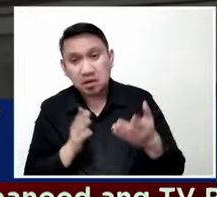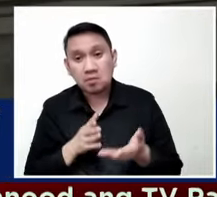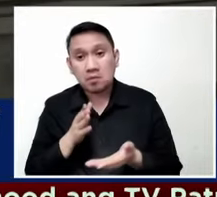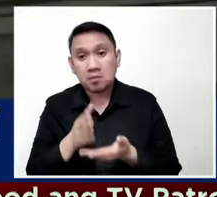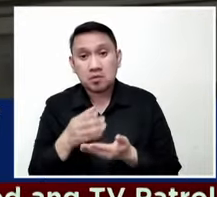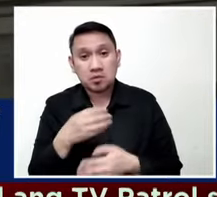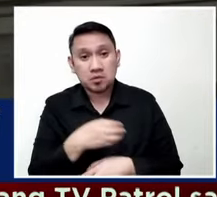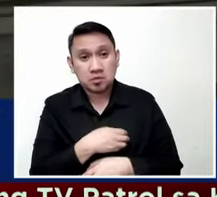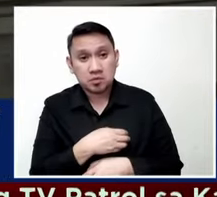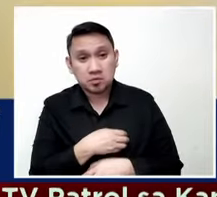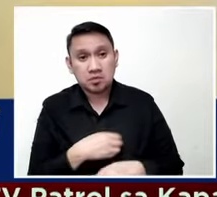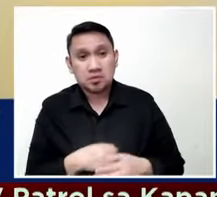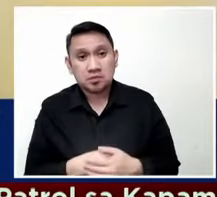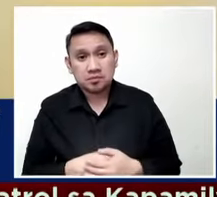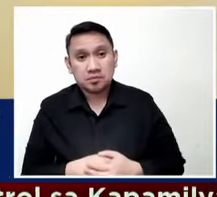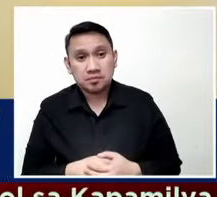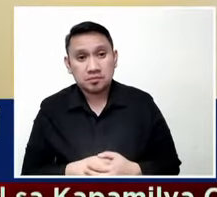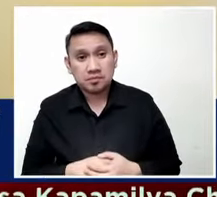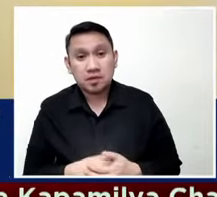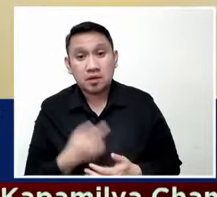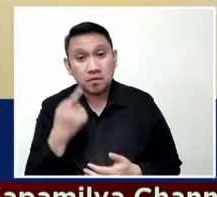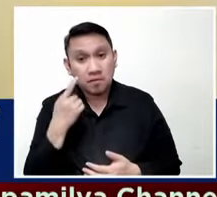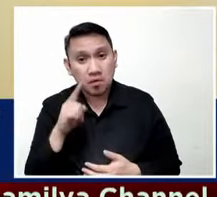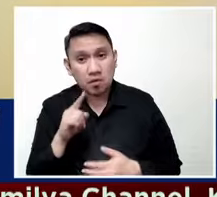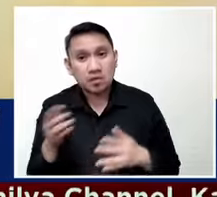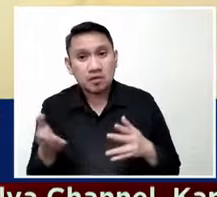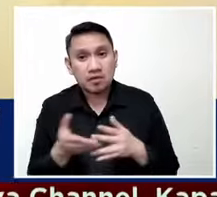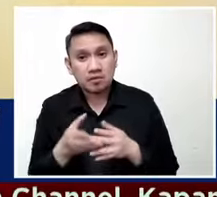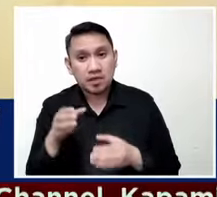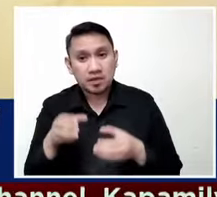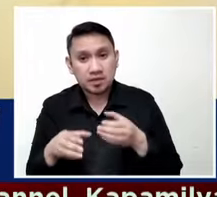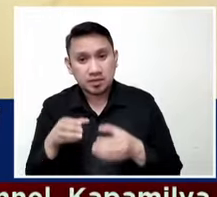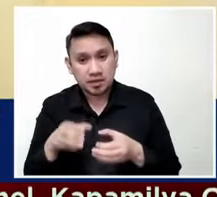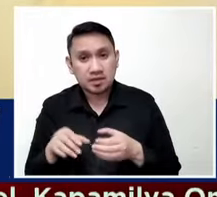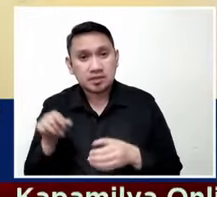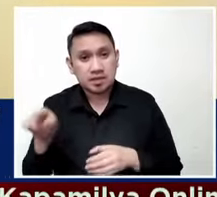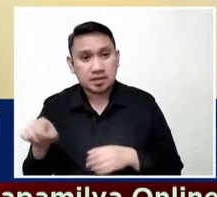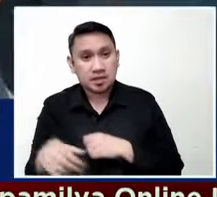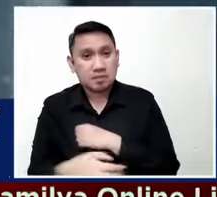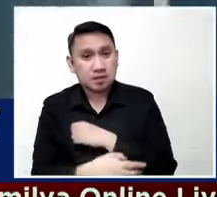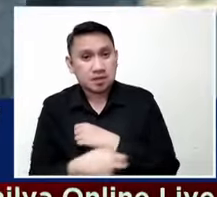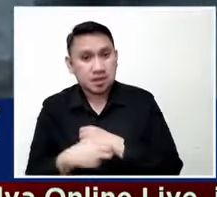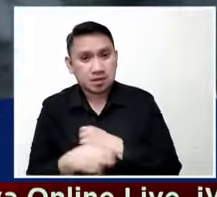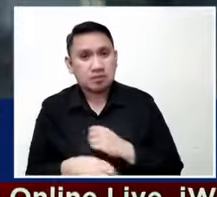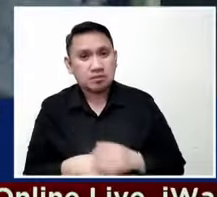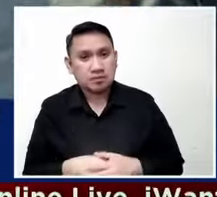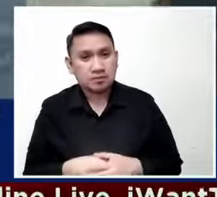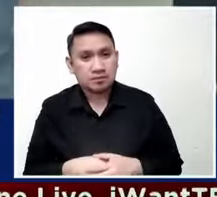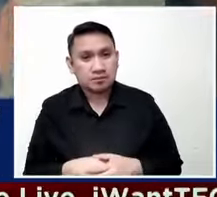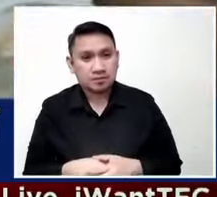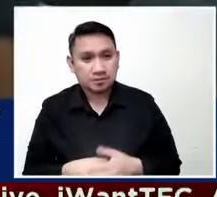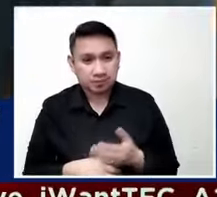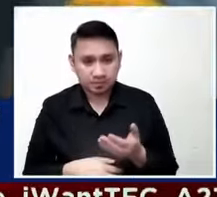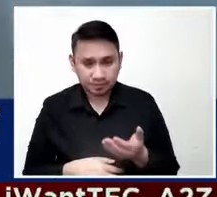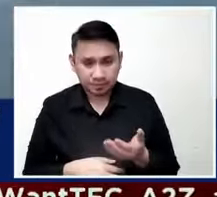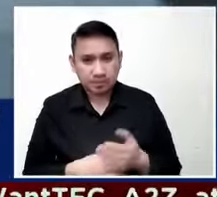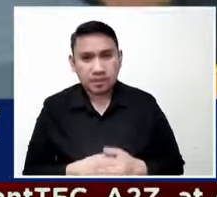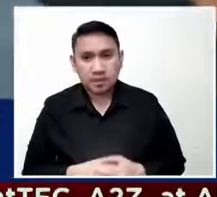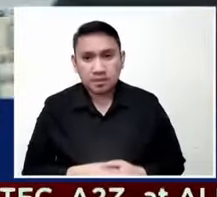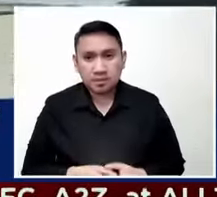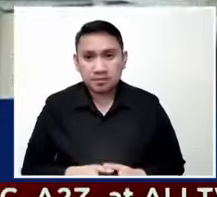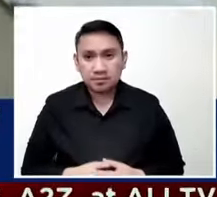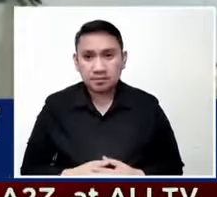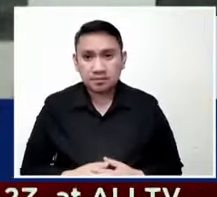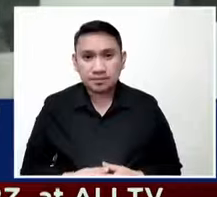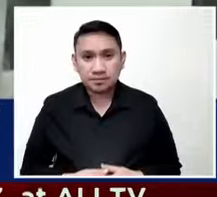Station 9 ng QCPD para sa pagsasamba ng kasong large-scale estafa sa sospek. Z. Anambrosio,